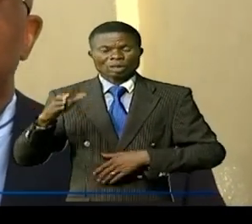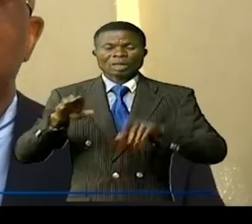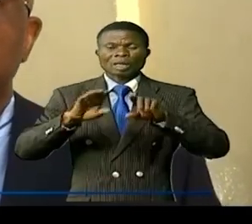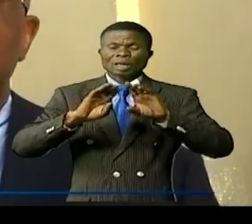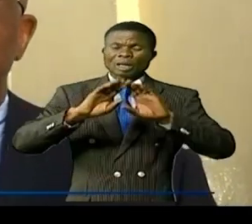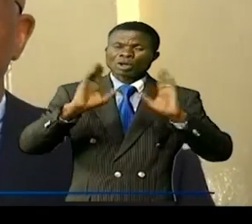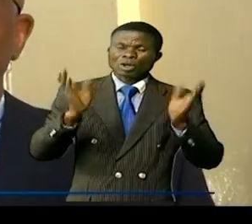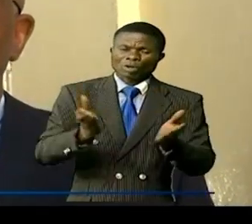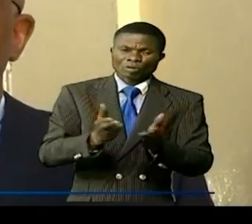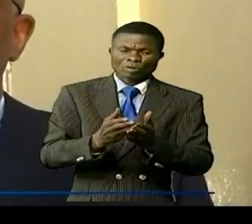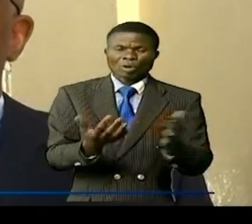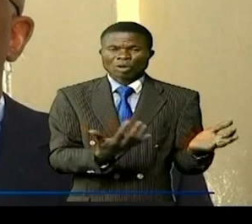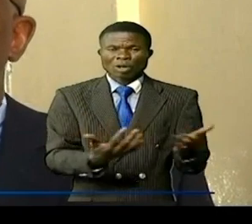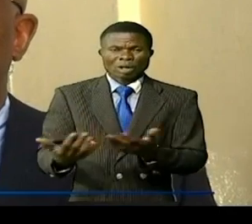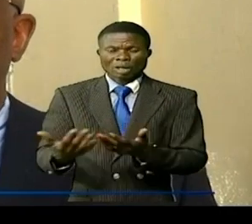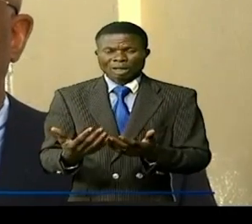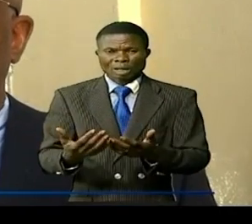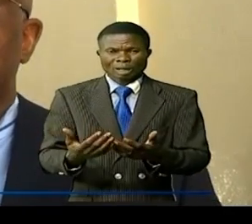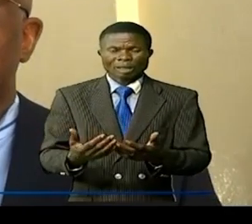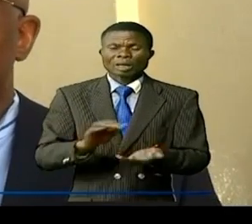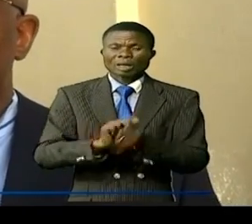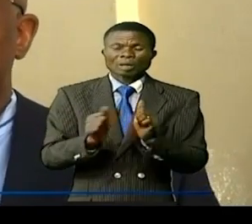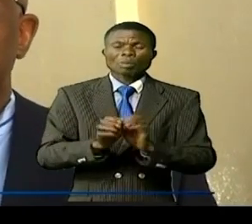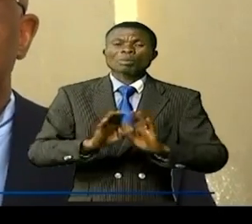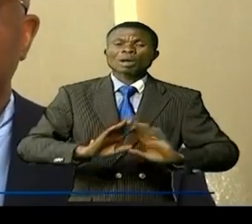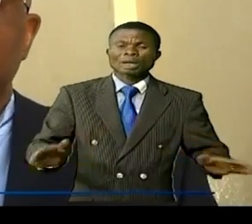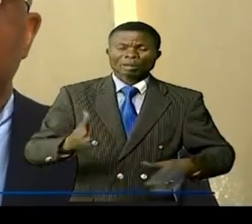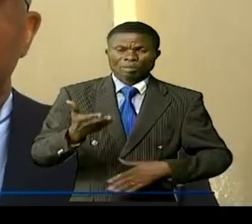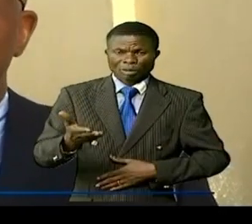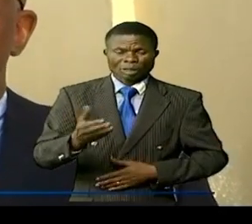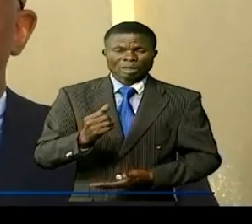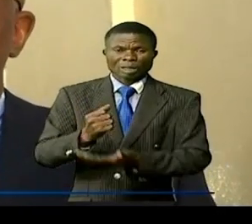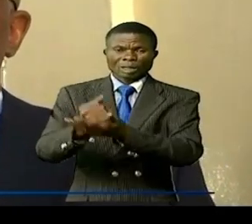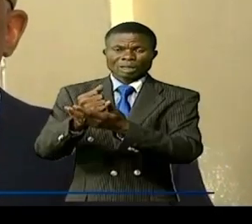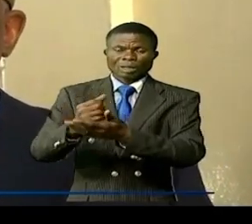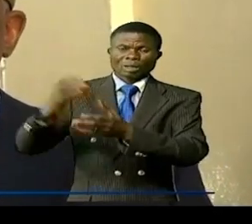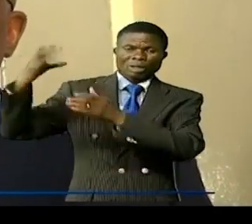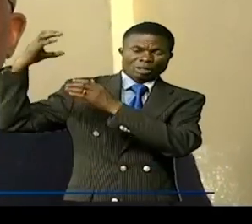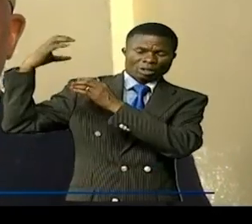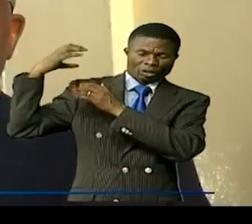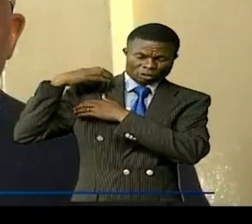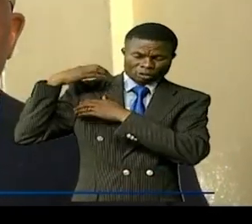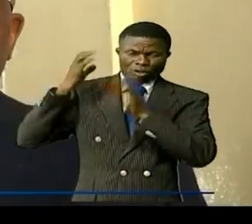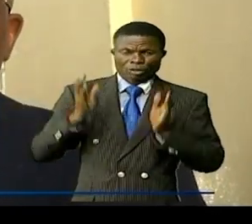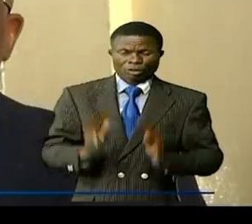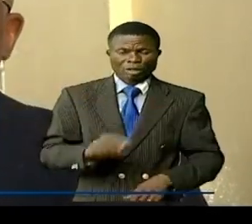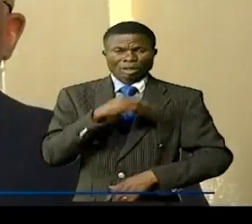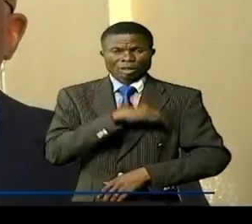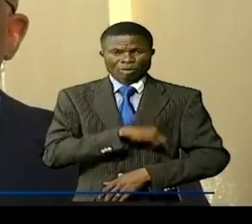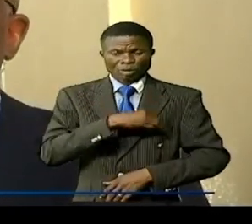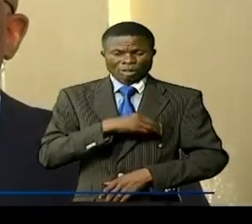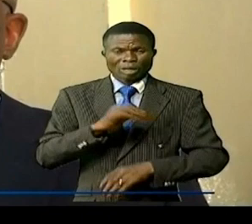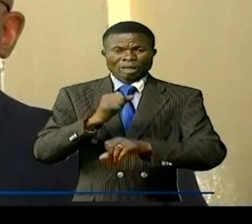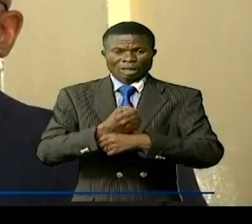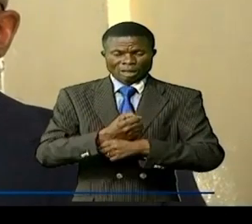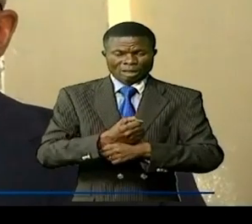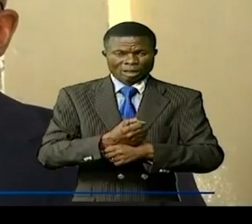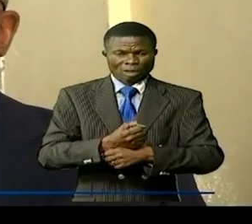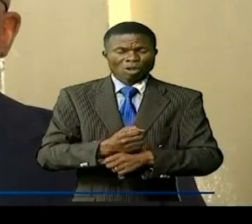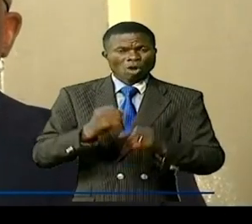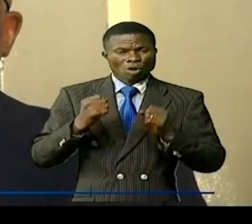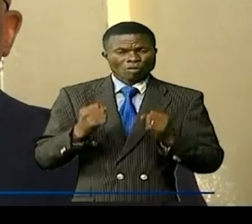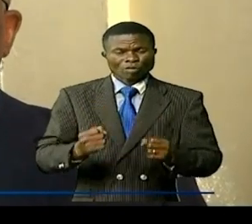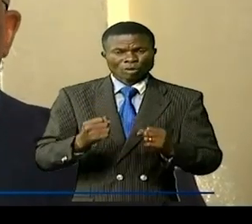sur base des critères de compétences pour aider le chargé de mission à mettre en place de manière